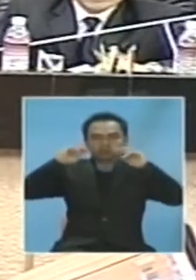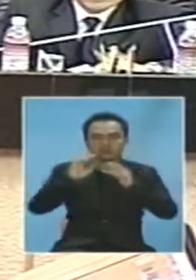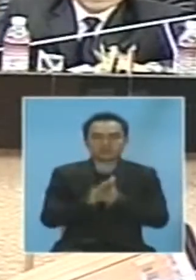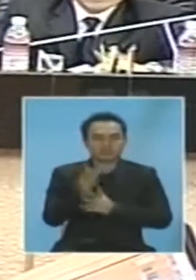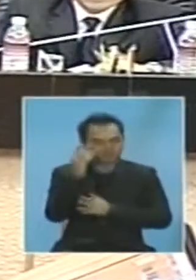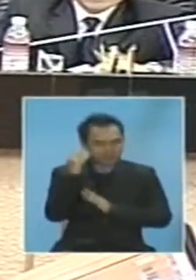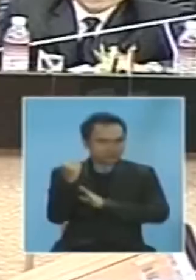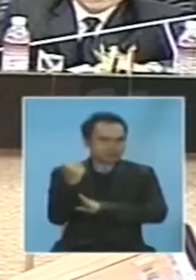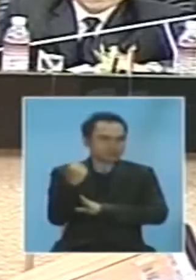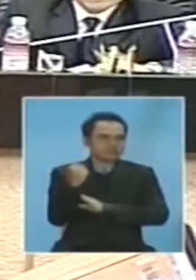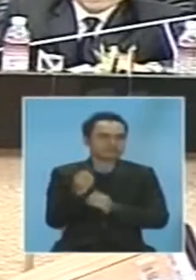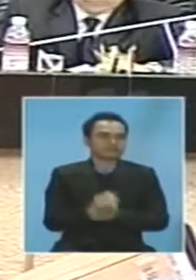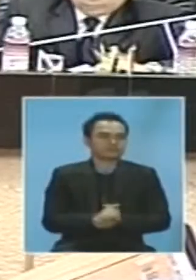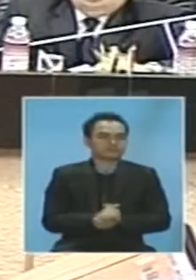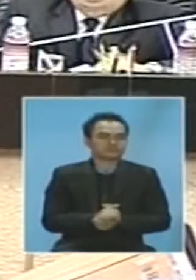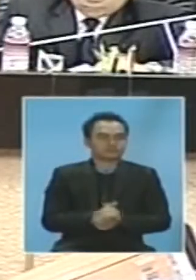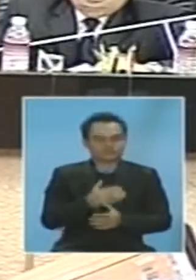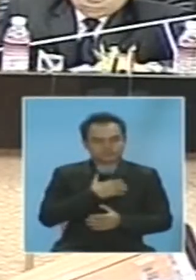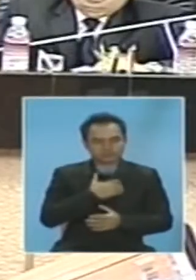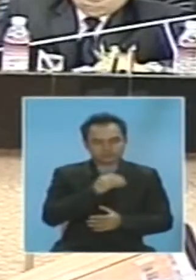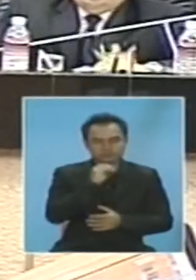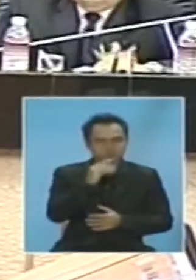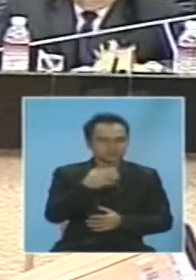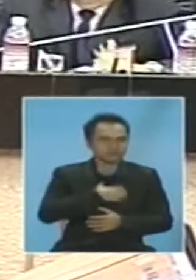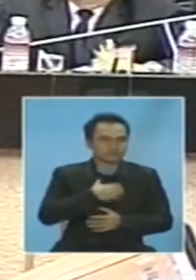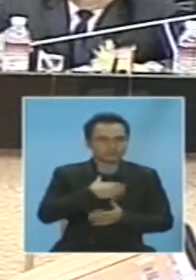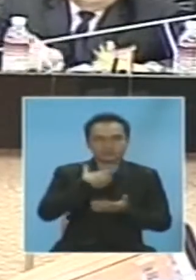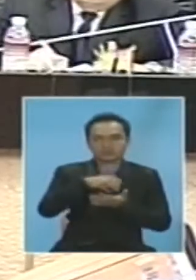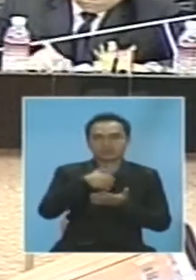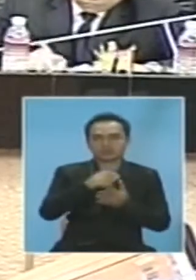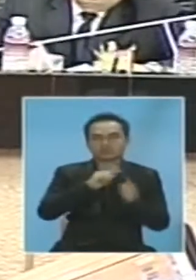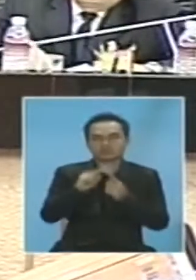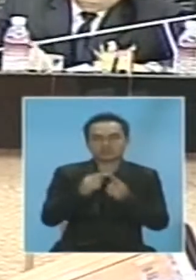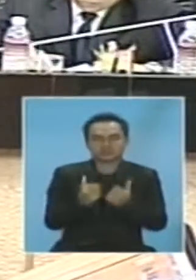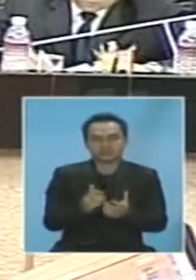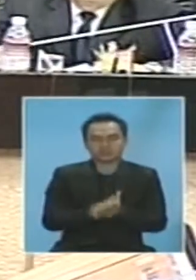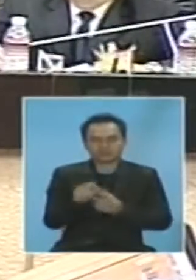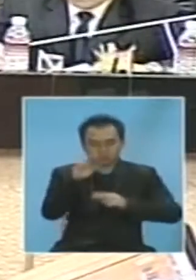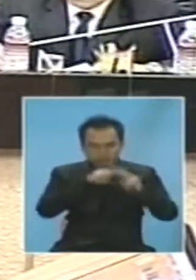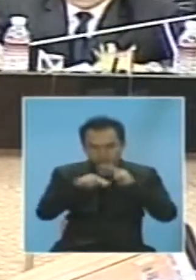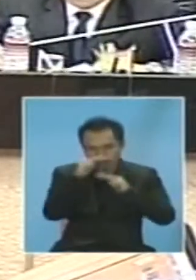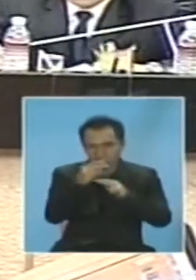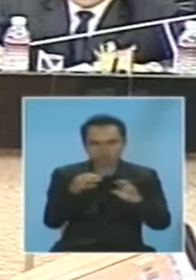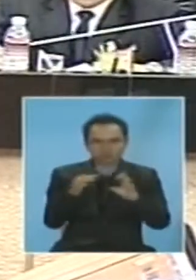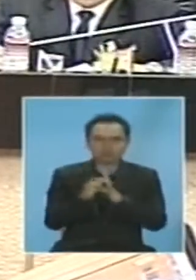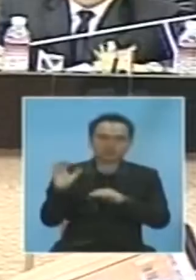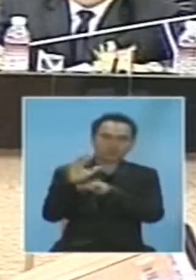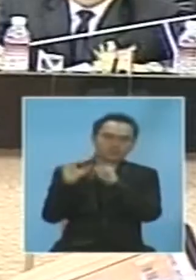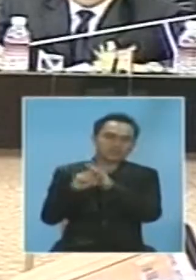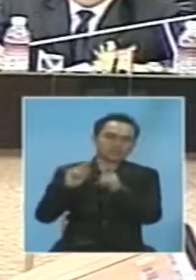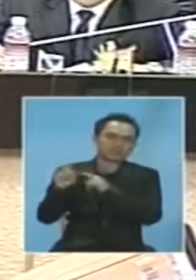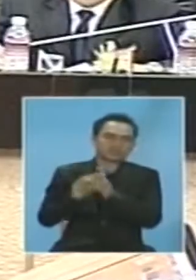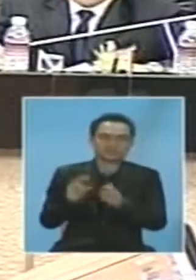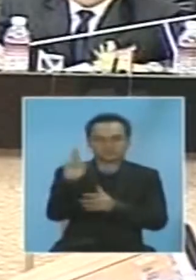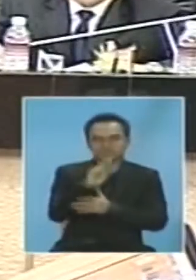ข้มแข็งและมั่นคงค่ะดิฉันขอยืนยันอีกครั้งค่ะว่าการดูแลโครงการ ที่ใช้จ่ายเ